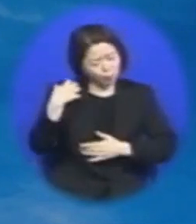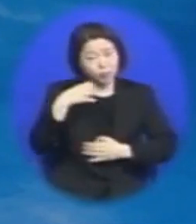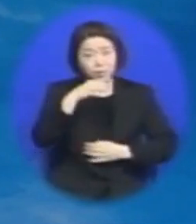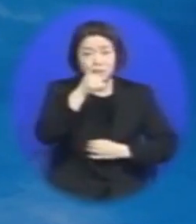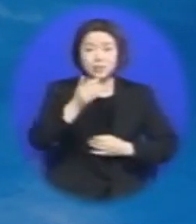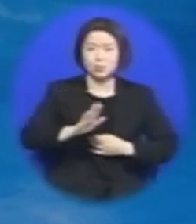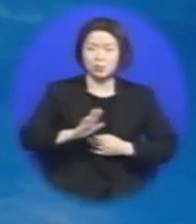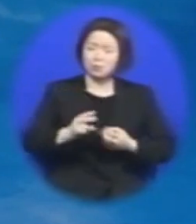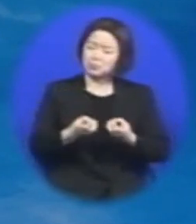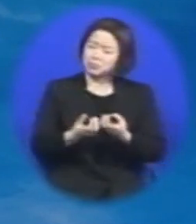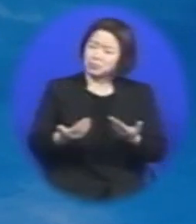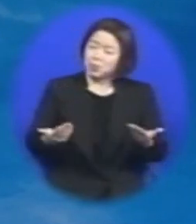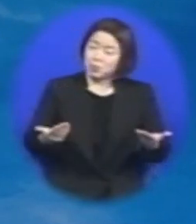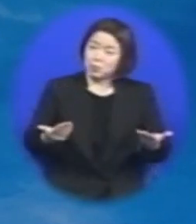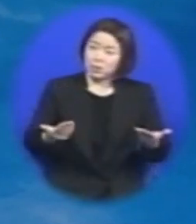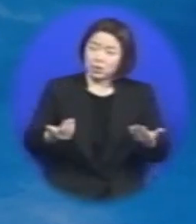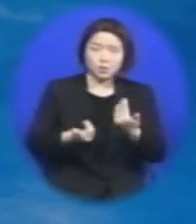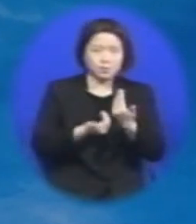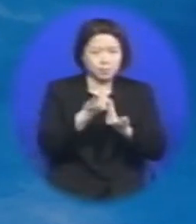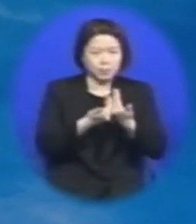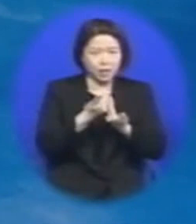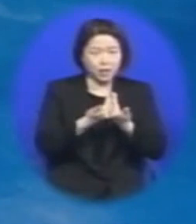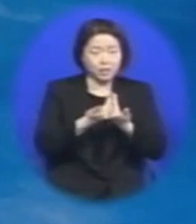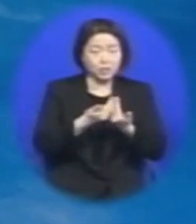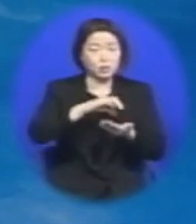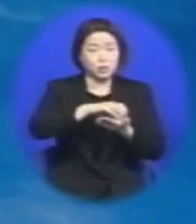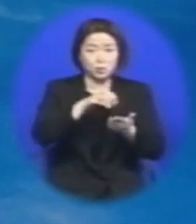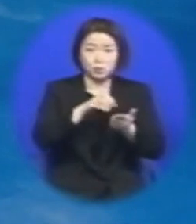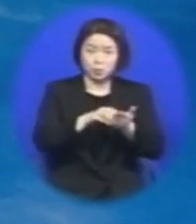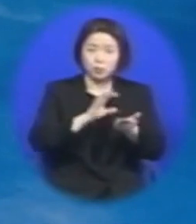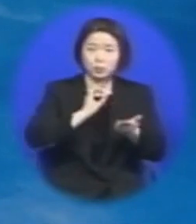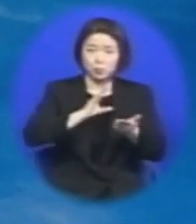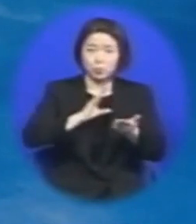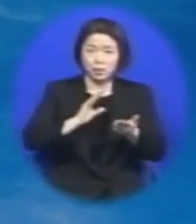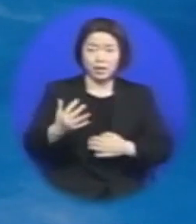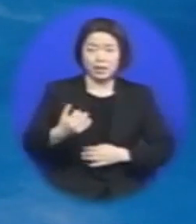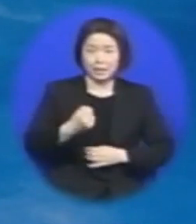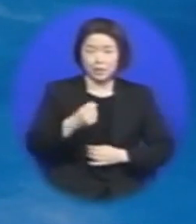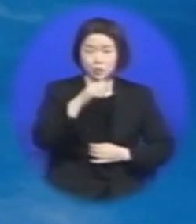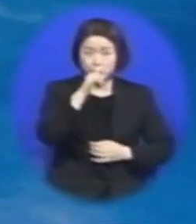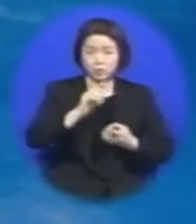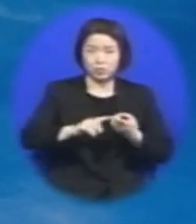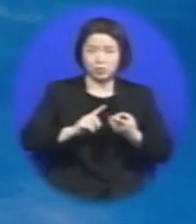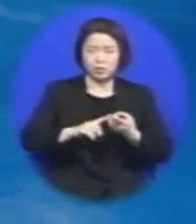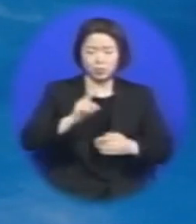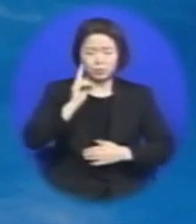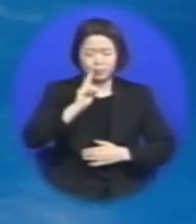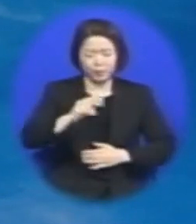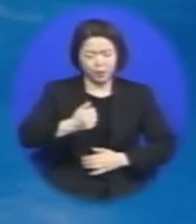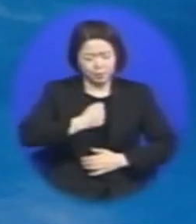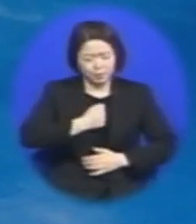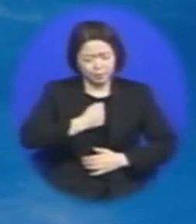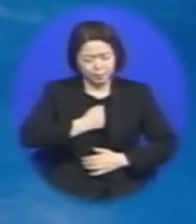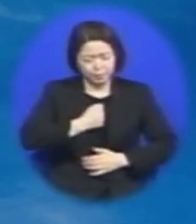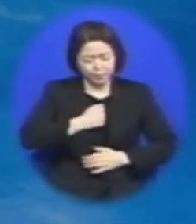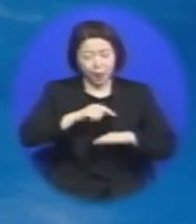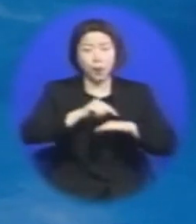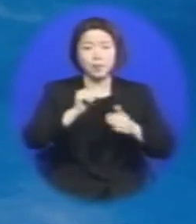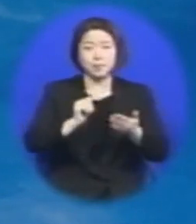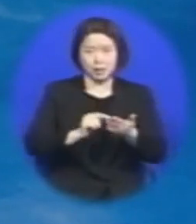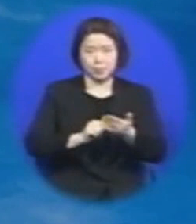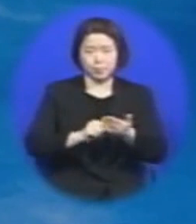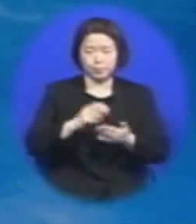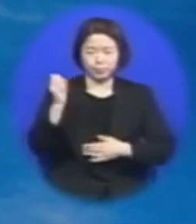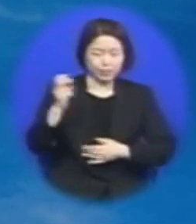수없 거야 갈등 정도로만 가지고 있었던 것을 심각한 애통함으로 다시는